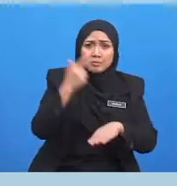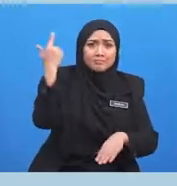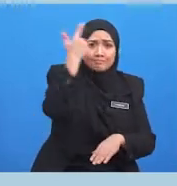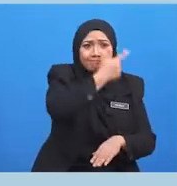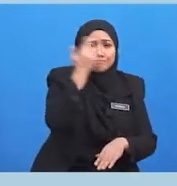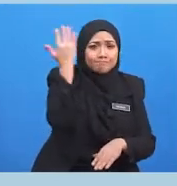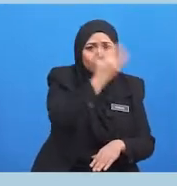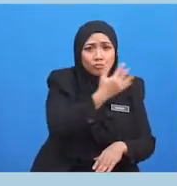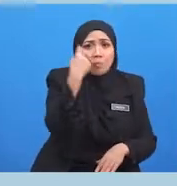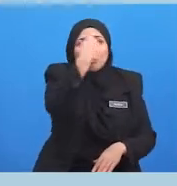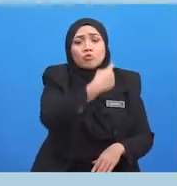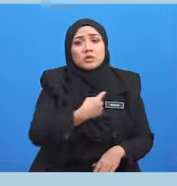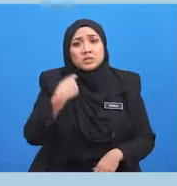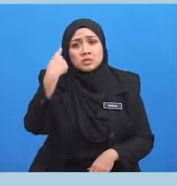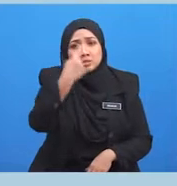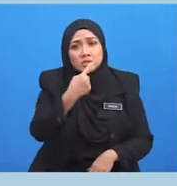muka?